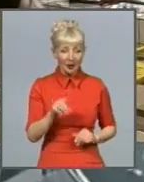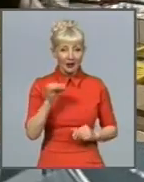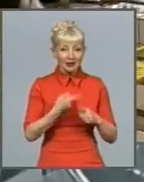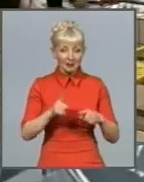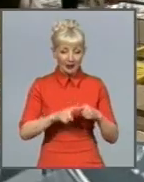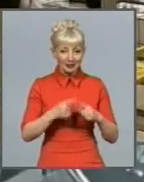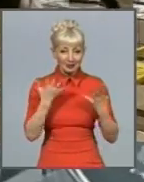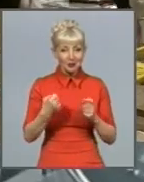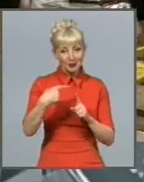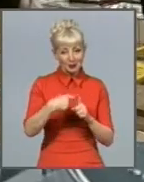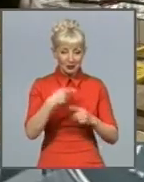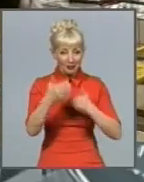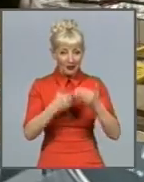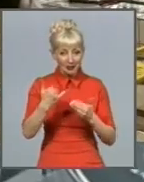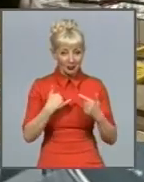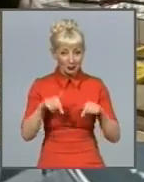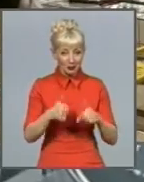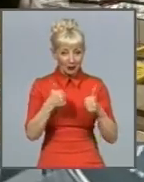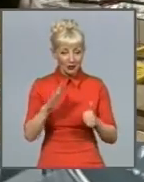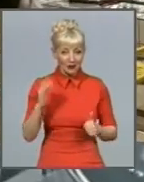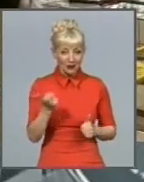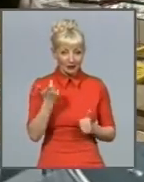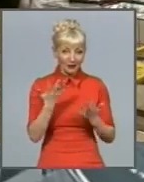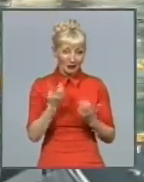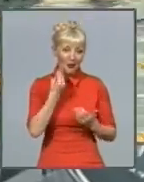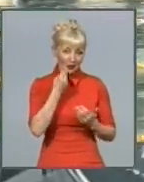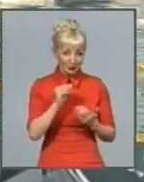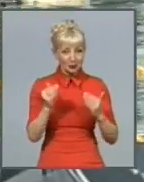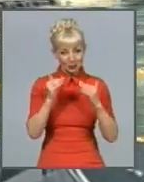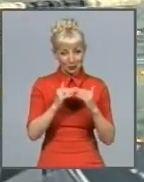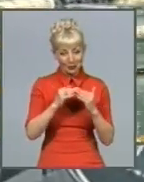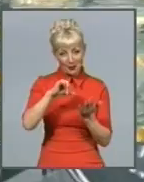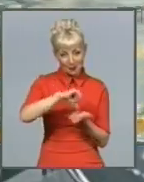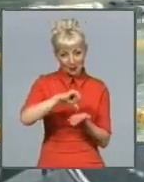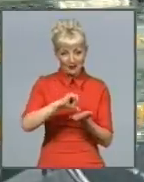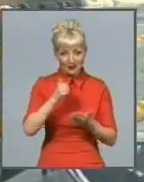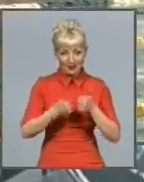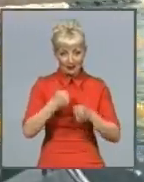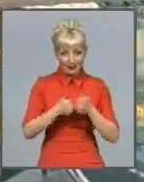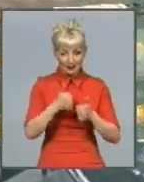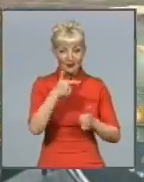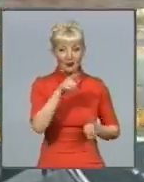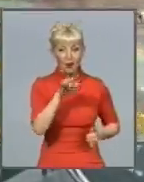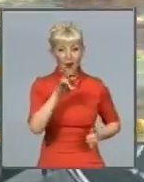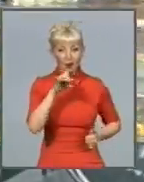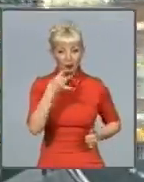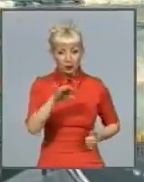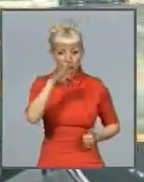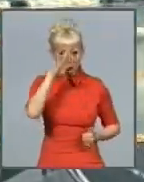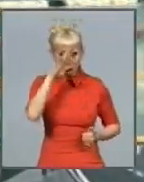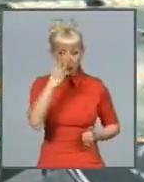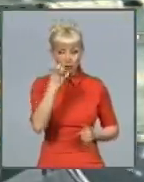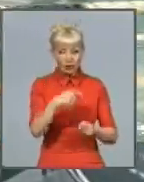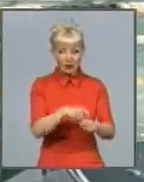у нас тут хороший в Харькове. Из-за этого лучше, конечно, дома принимать соревнования. Максим Голубничий выиграл мужские 400 метров